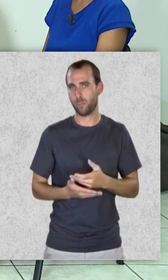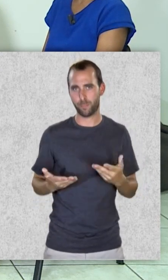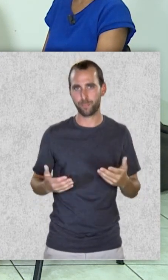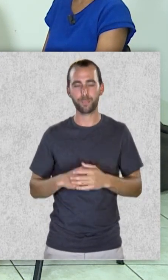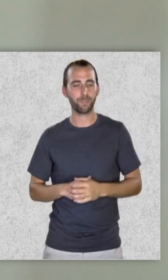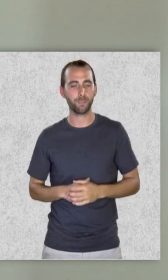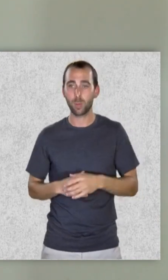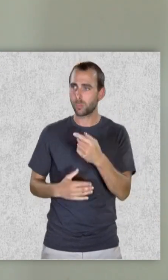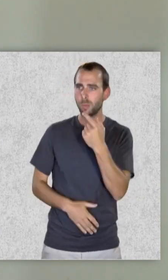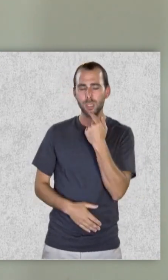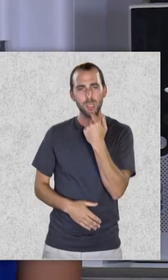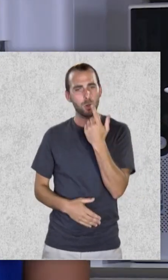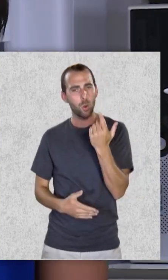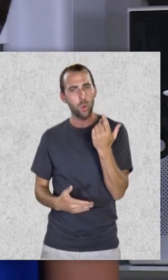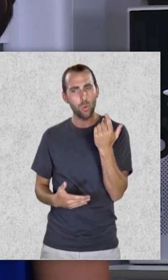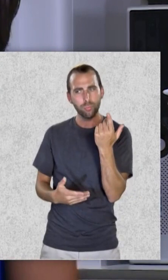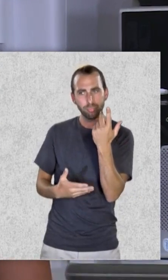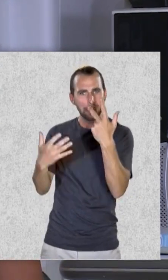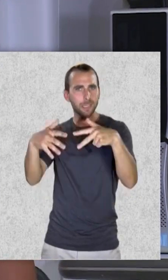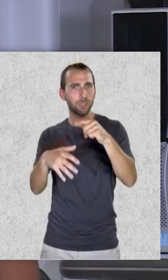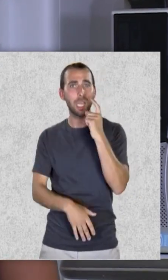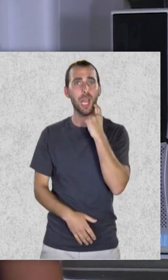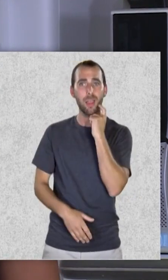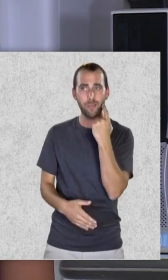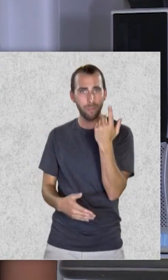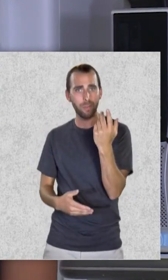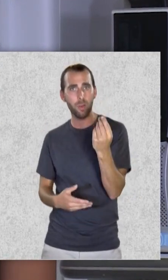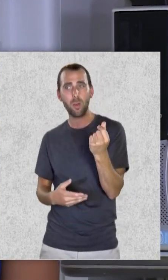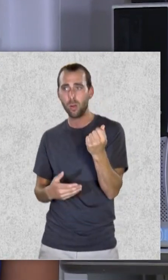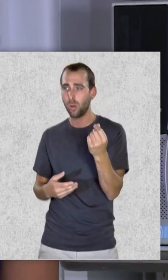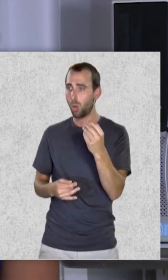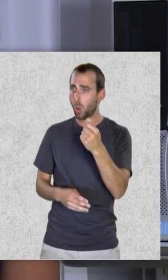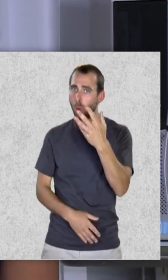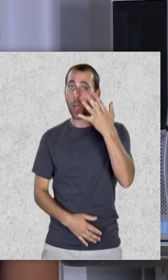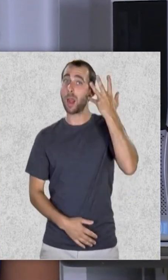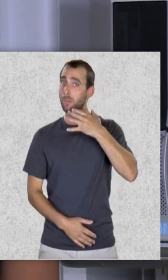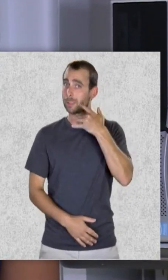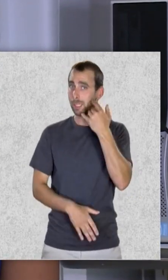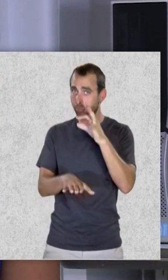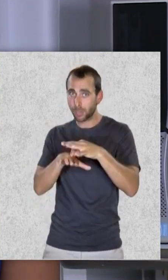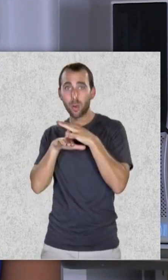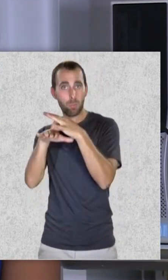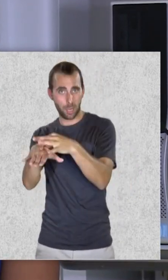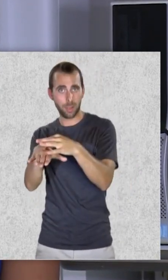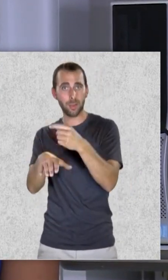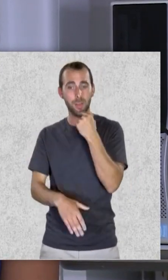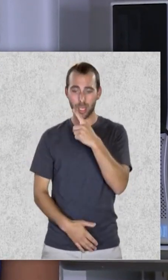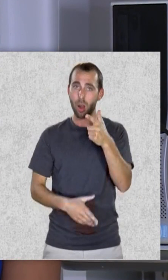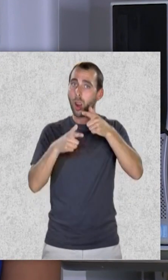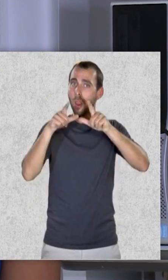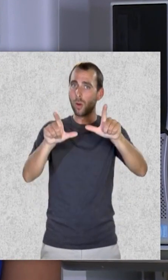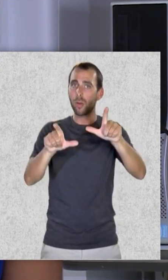suivons 18 élèves en LPC, en langue française parlée